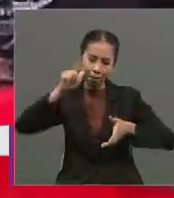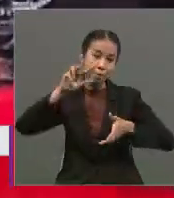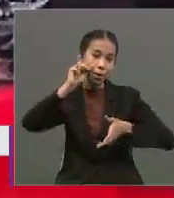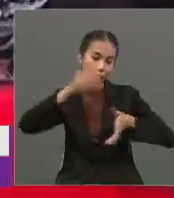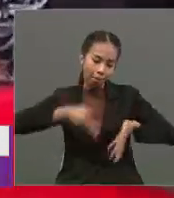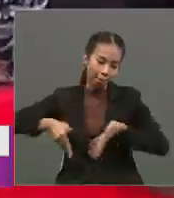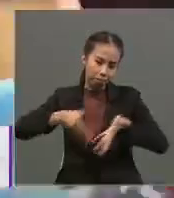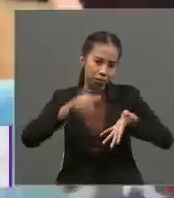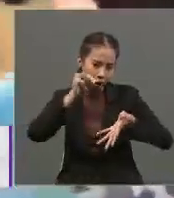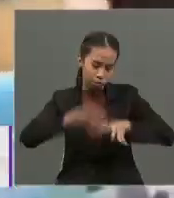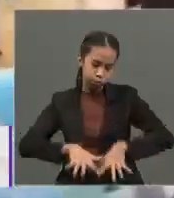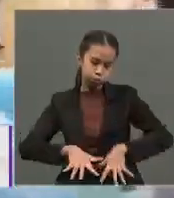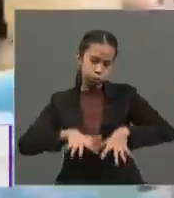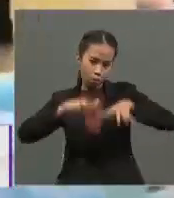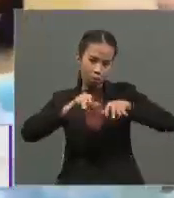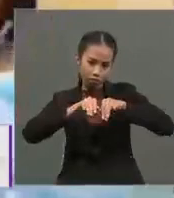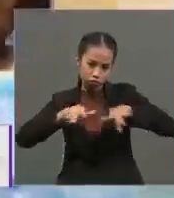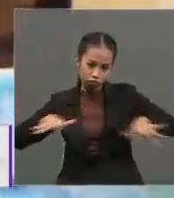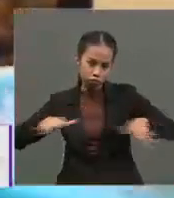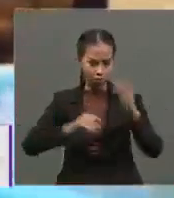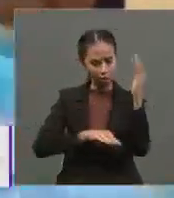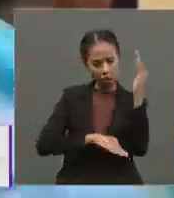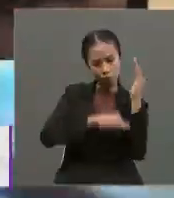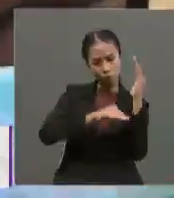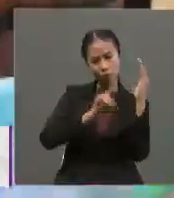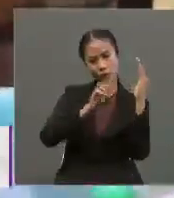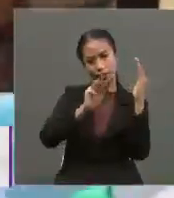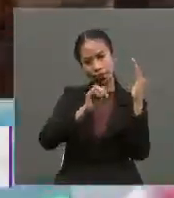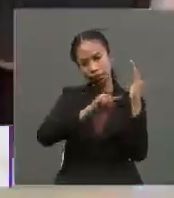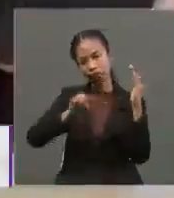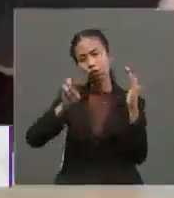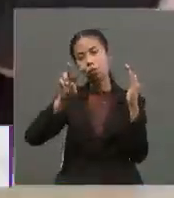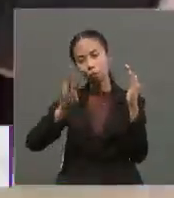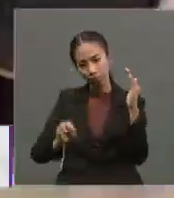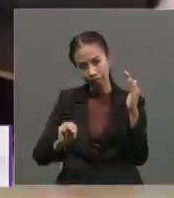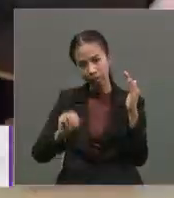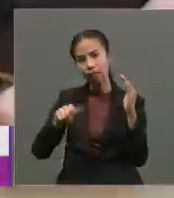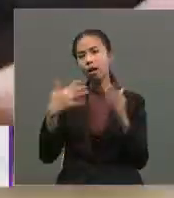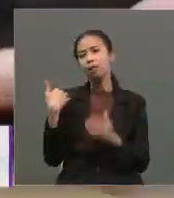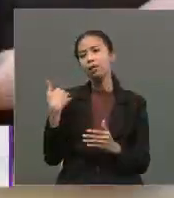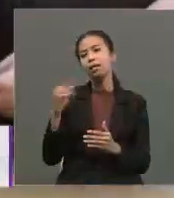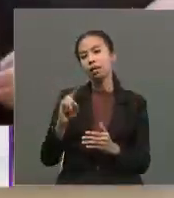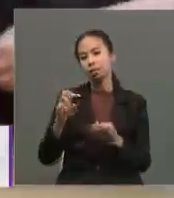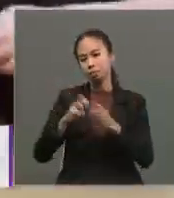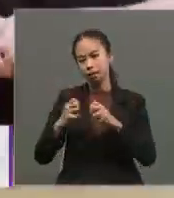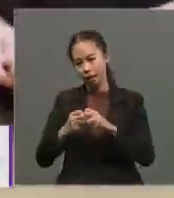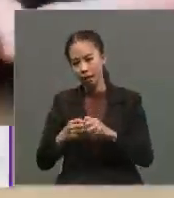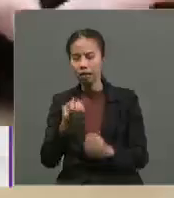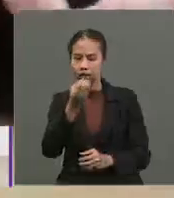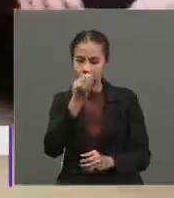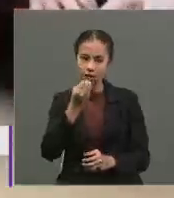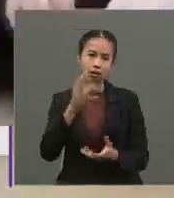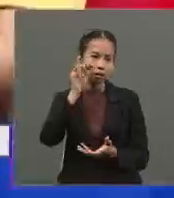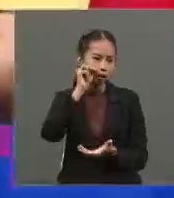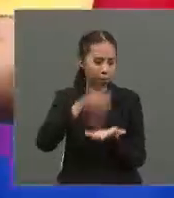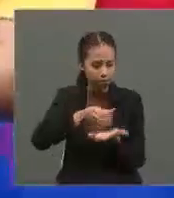ล้นตลิ่งเข้าท่วมบ้านเรือนระดับน้ำสูงกว่า1เมตรบางจุดเกือบ2เมตรครับทำให้พื้นที่นั้นถูกตัดขาดและก็เริ่มขาดแคลนอาหาร